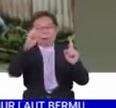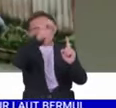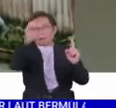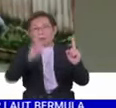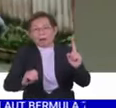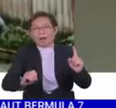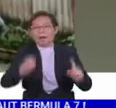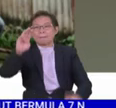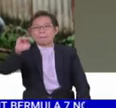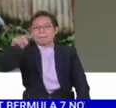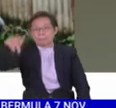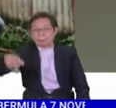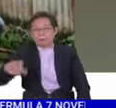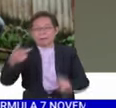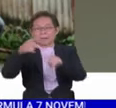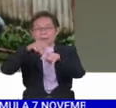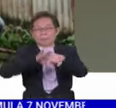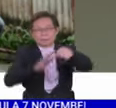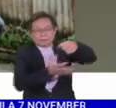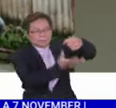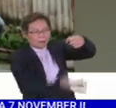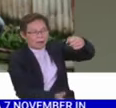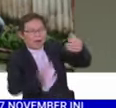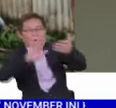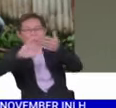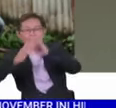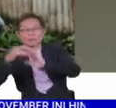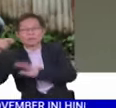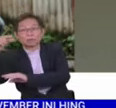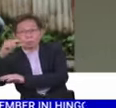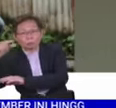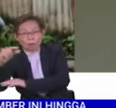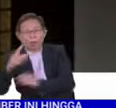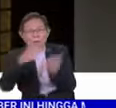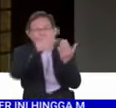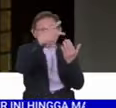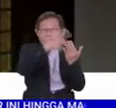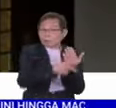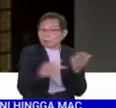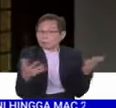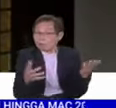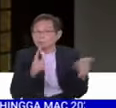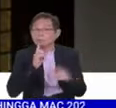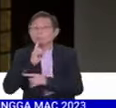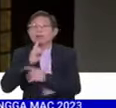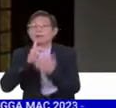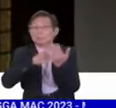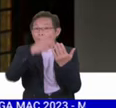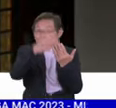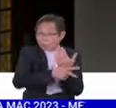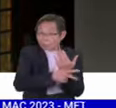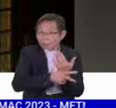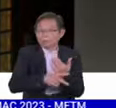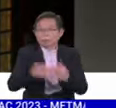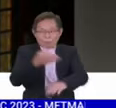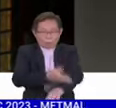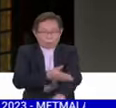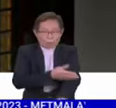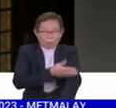gajinya sebagai ahli parlimen kepada dana komuniti Gombak. Inisiatif menerusi manifesto ini bagi meningkatkan